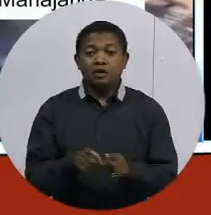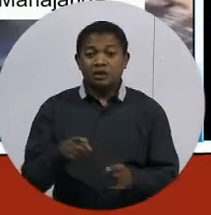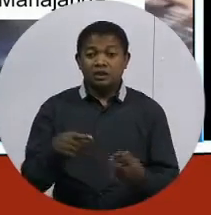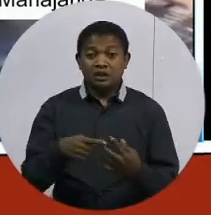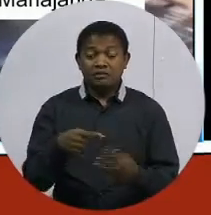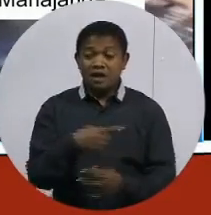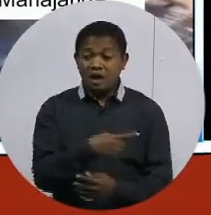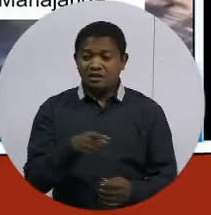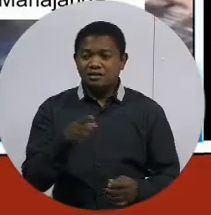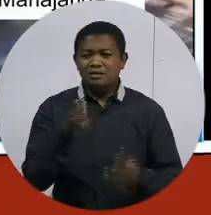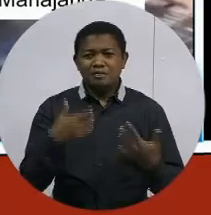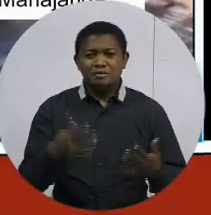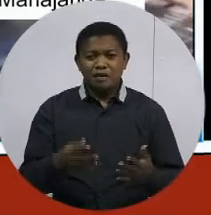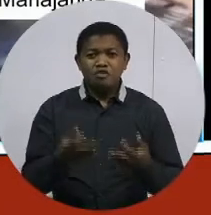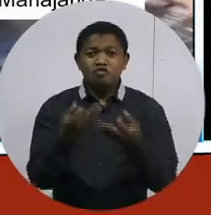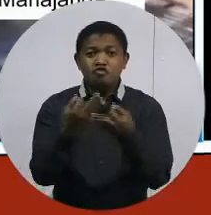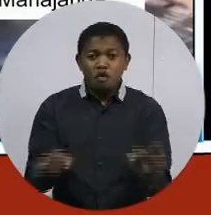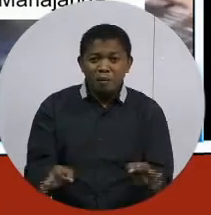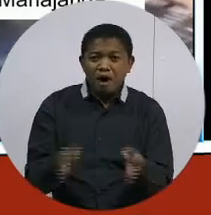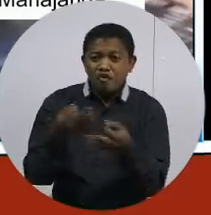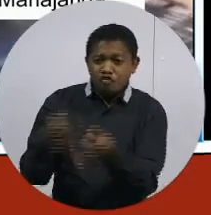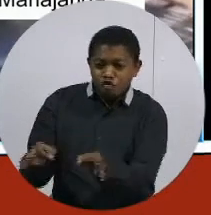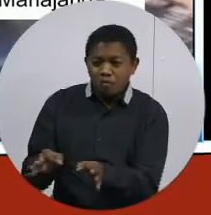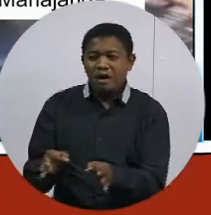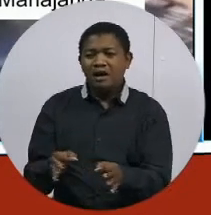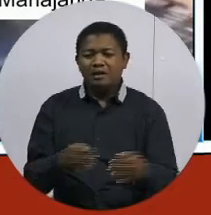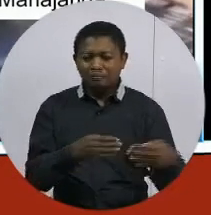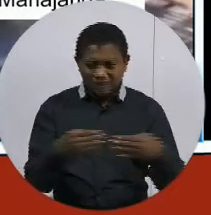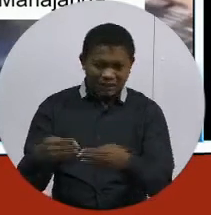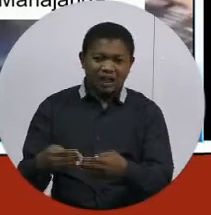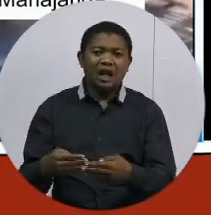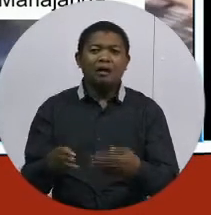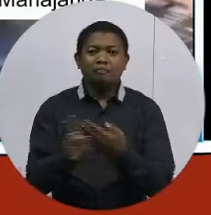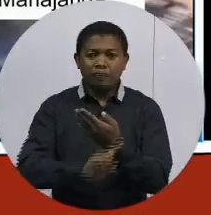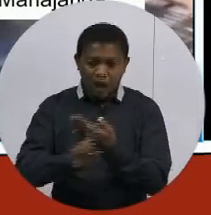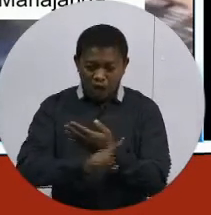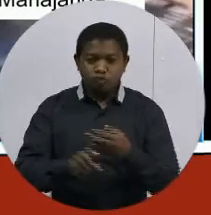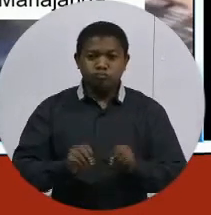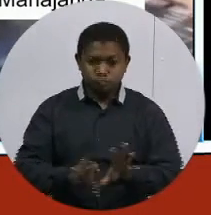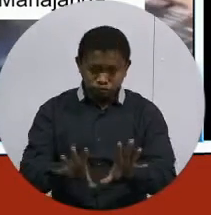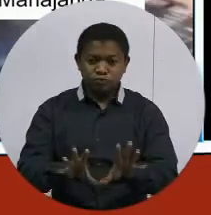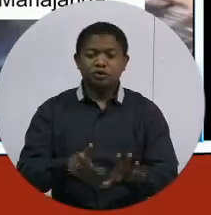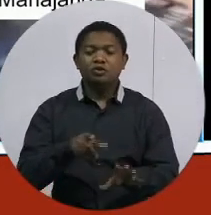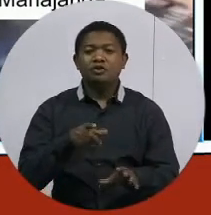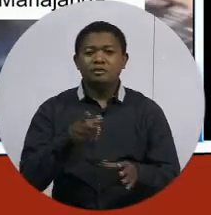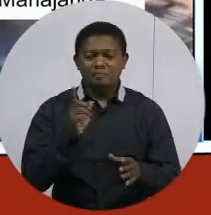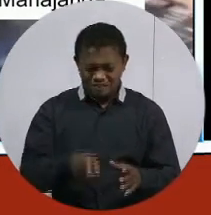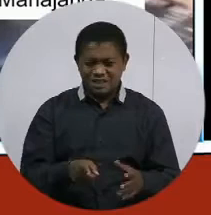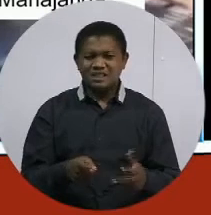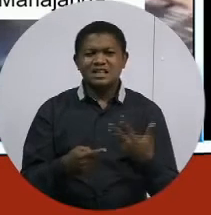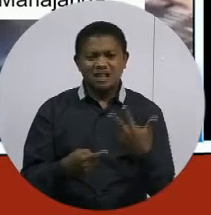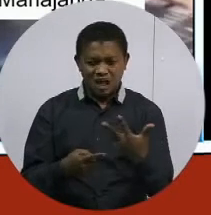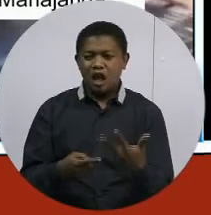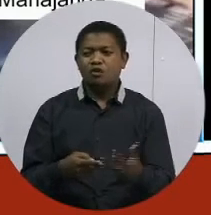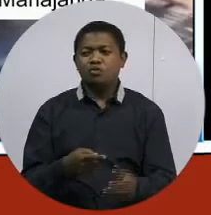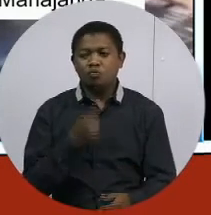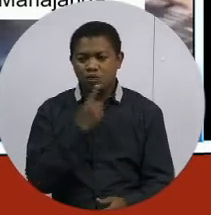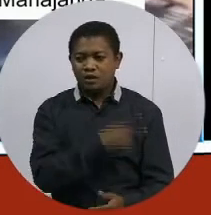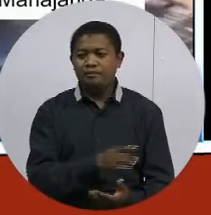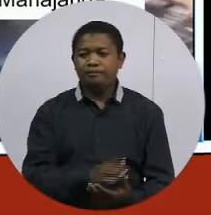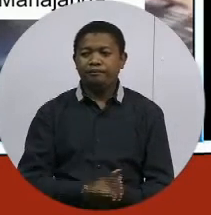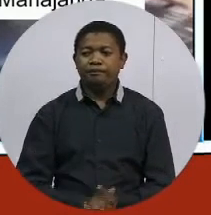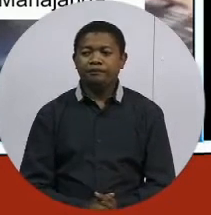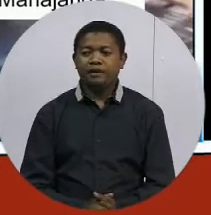anatina paikady telo lehibe ny fitantanana ny ady amin'ny coronavirus ni pecado de rouge lourd moi